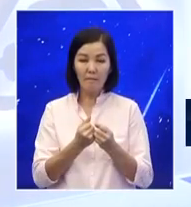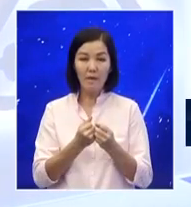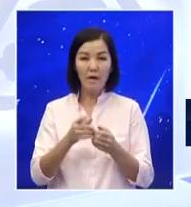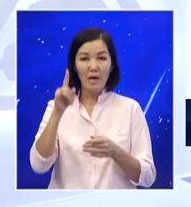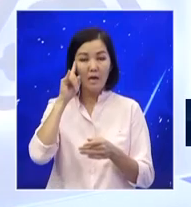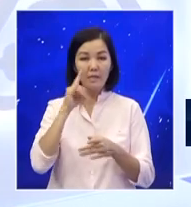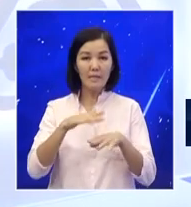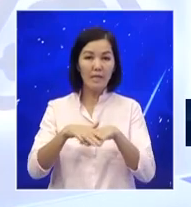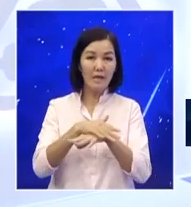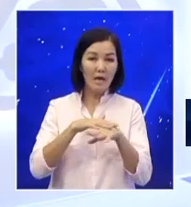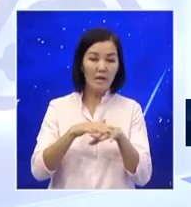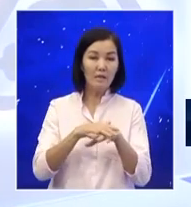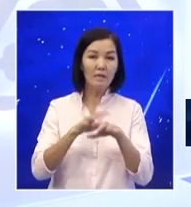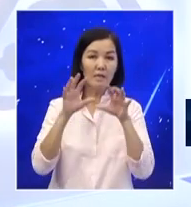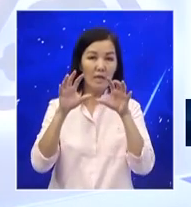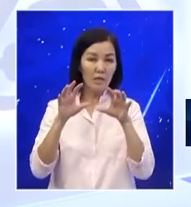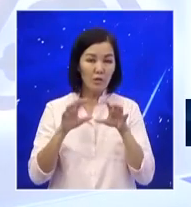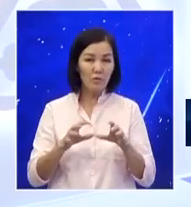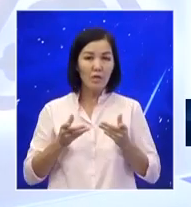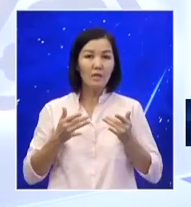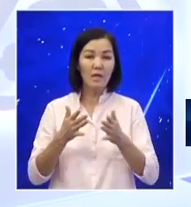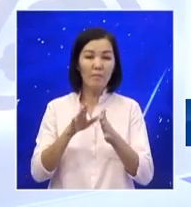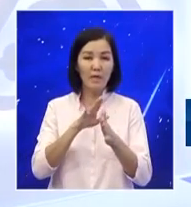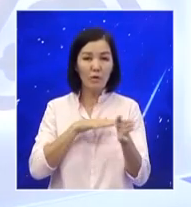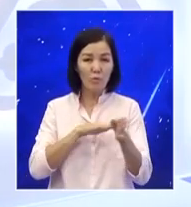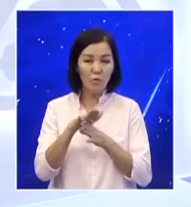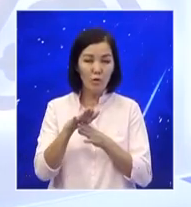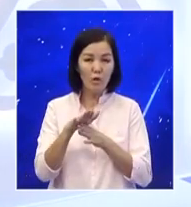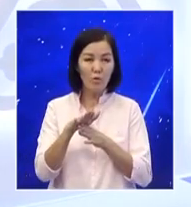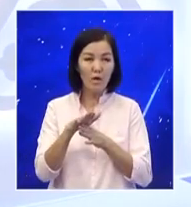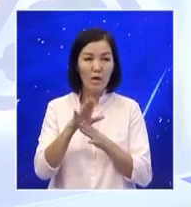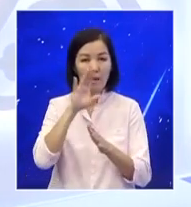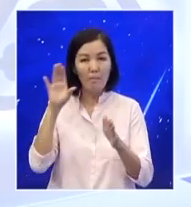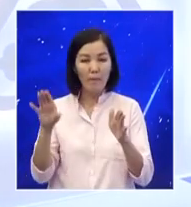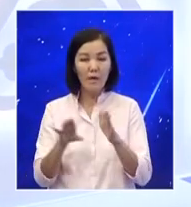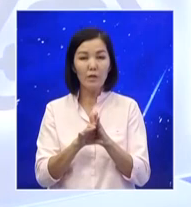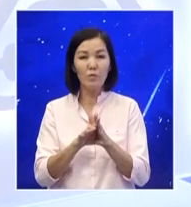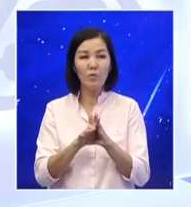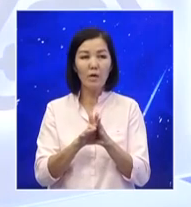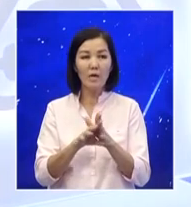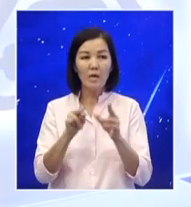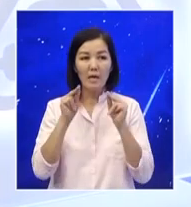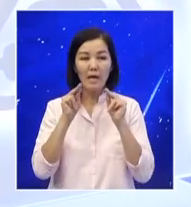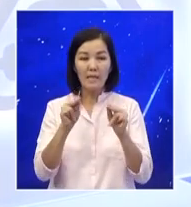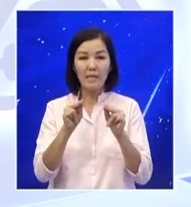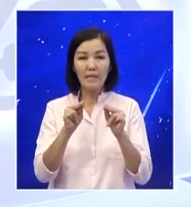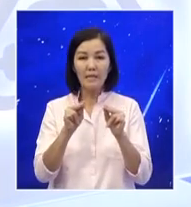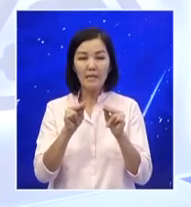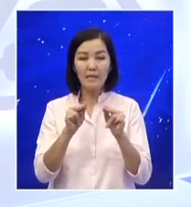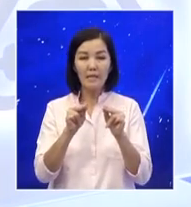еліміздің Конституциясының талаптарын орындауға, оның ішінде адалдық пен әділдік деген